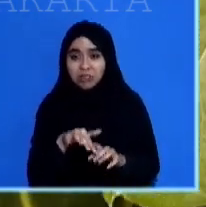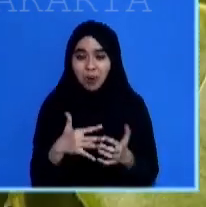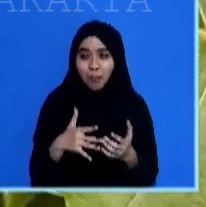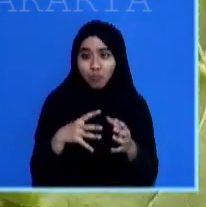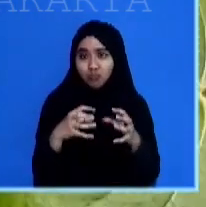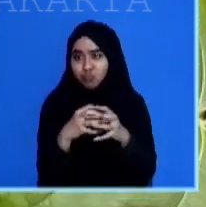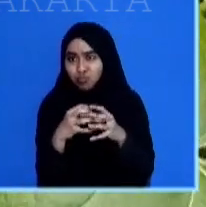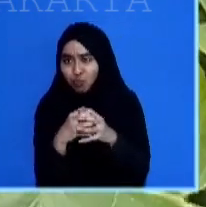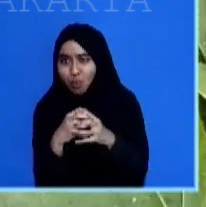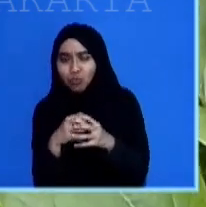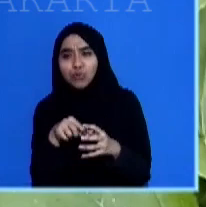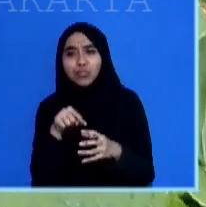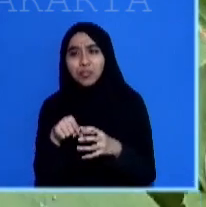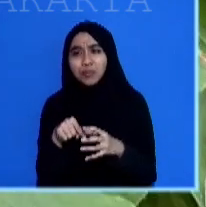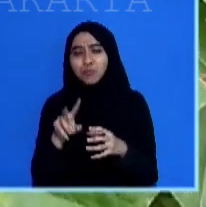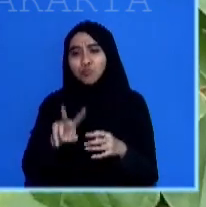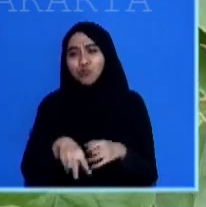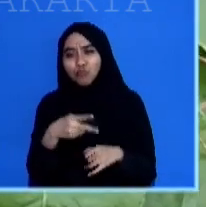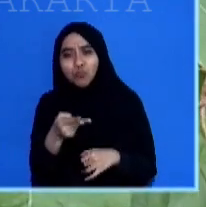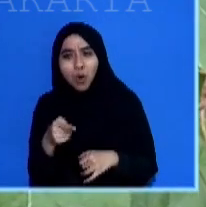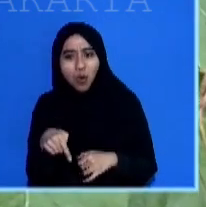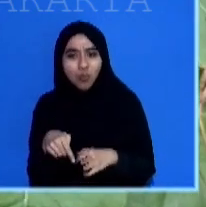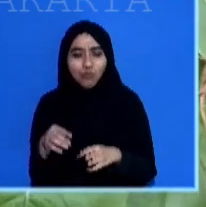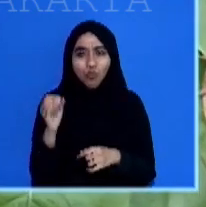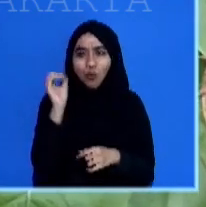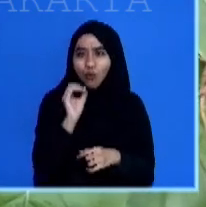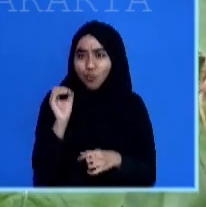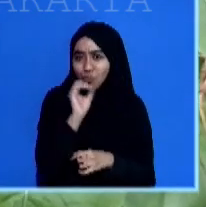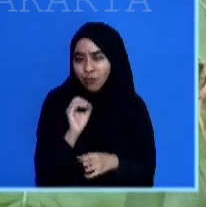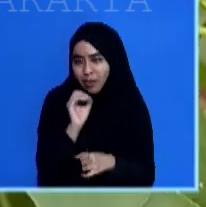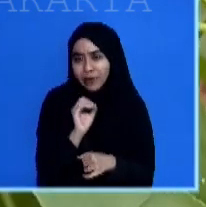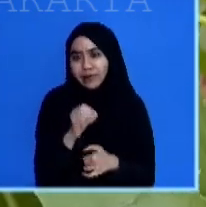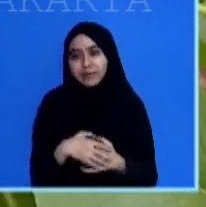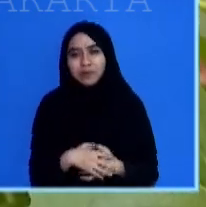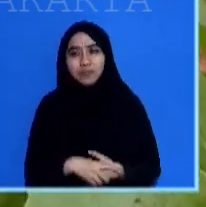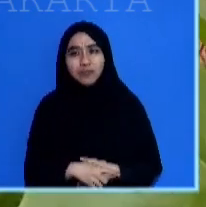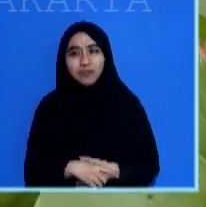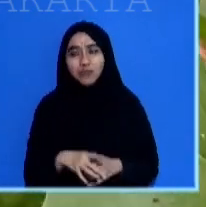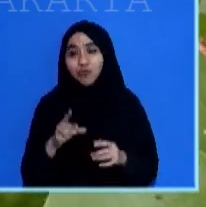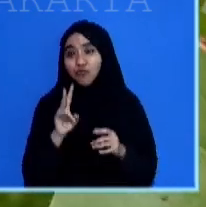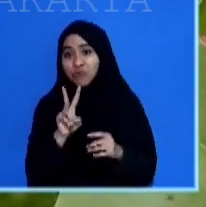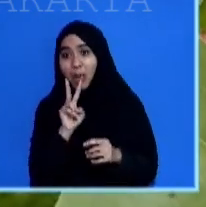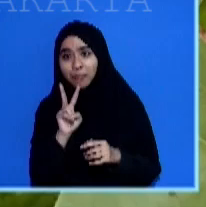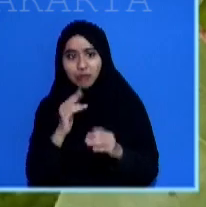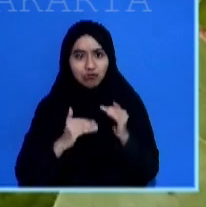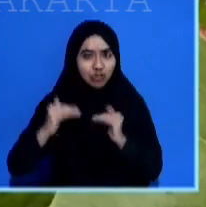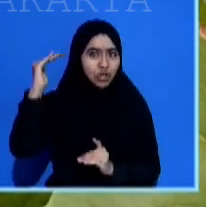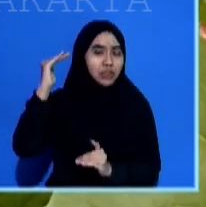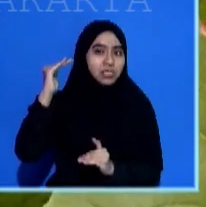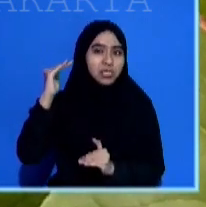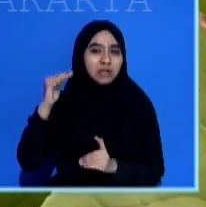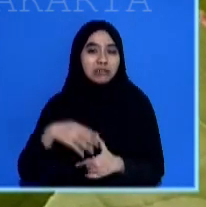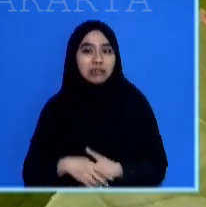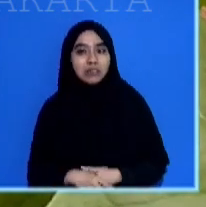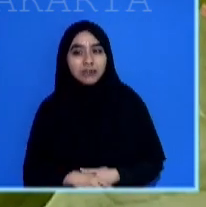mateng werninipun malih dados ranya menika gadah kandhetan antioksidan inggil. Saged kaweningan